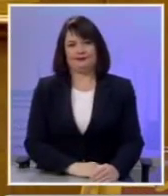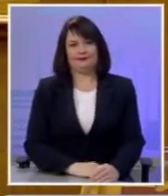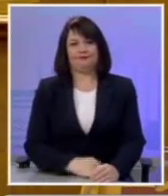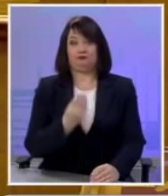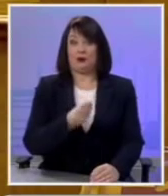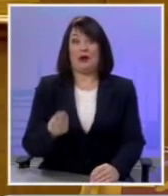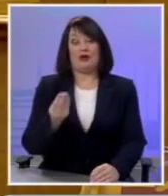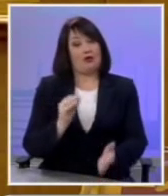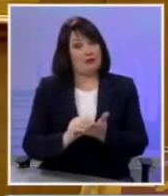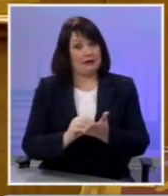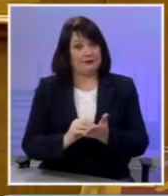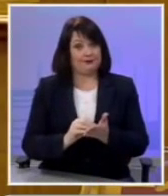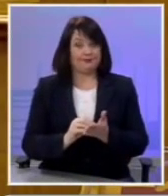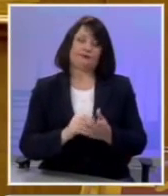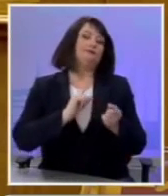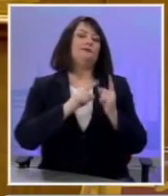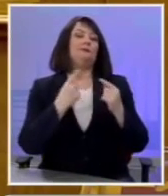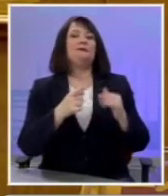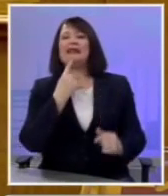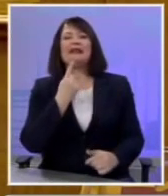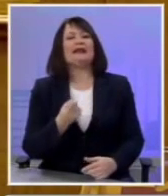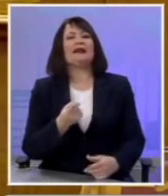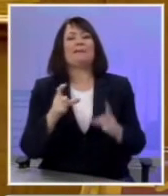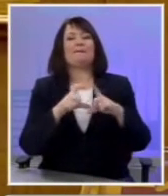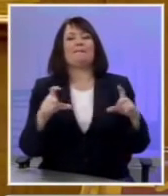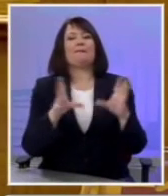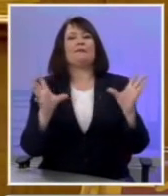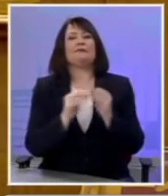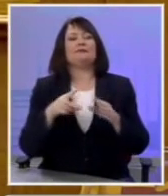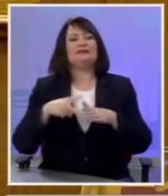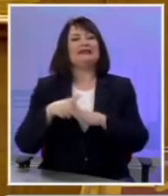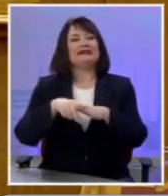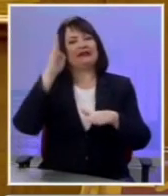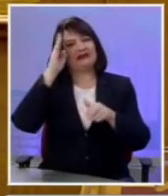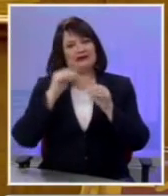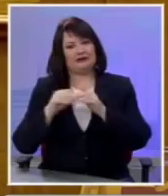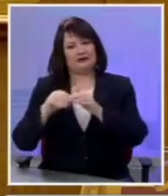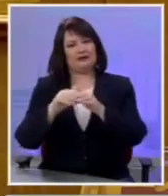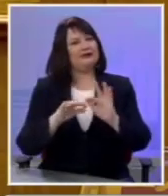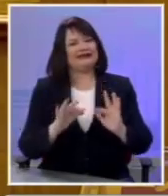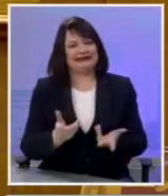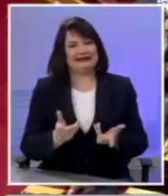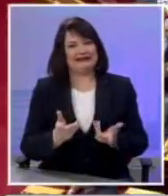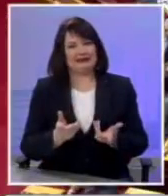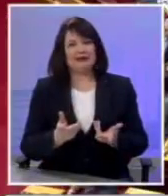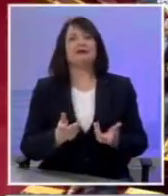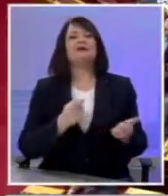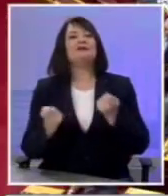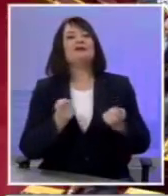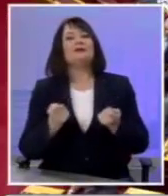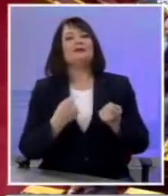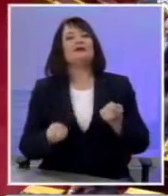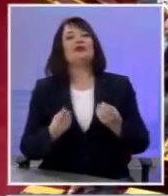Επιπλέον, η συμφωνία προβλέπει ότι οι μετοχές των τραπεζών μετά την ανακεφαλοποίηση θα συμπεριληφθούν στο πλαίσιο διαχείρισης του